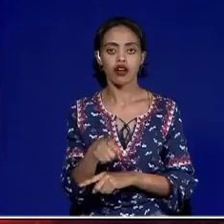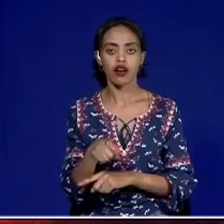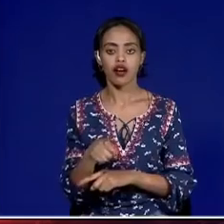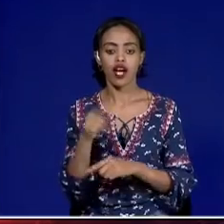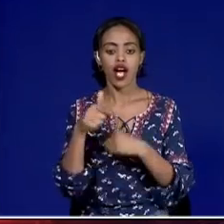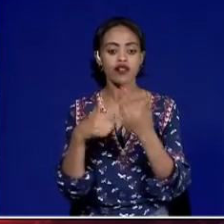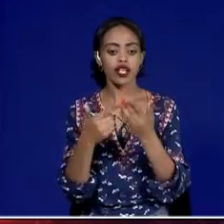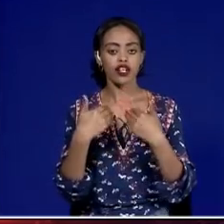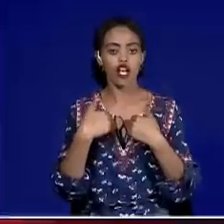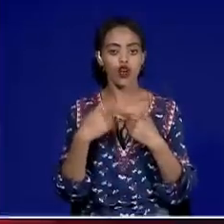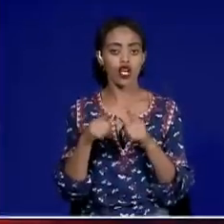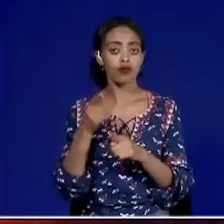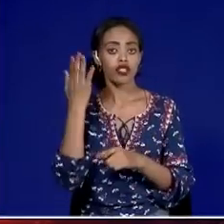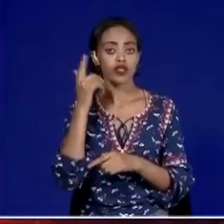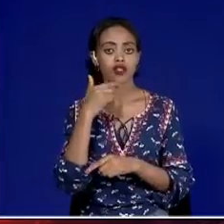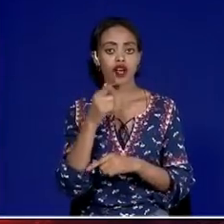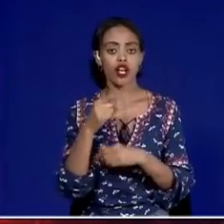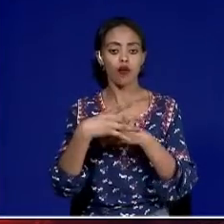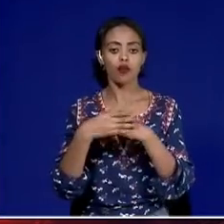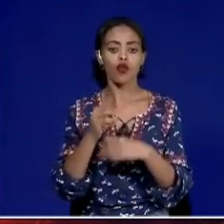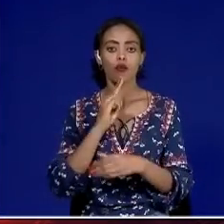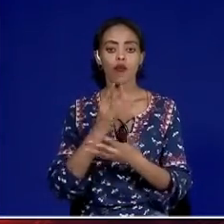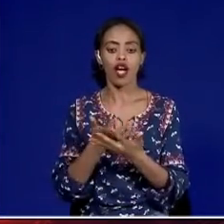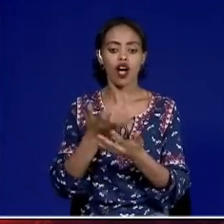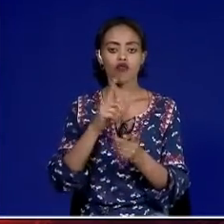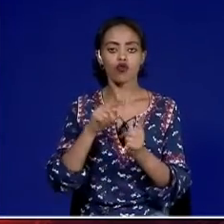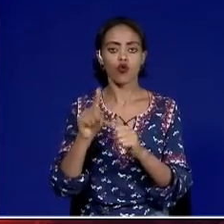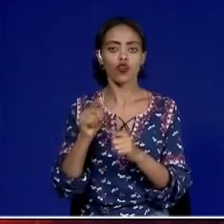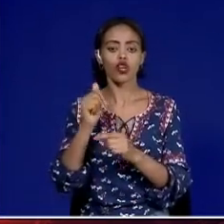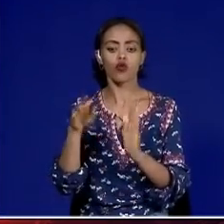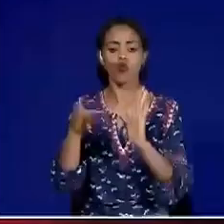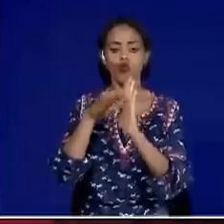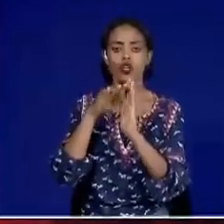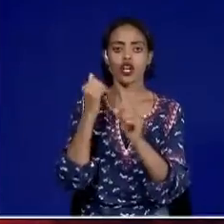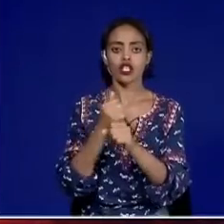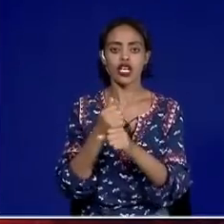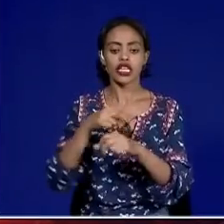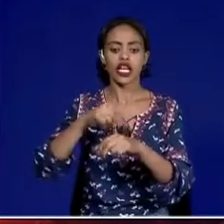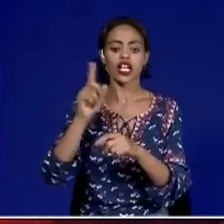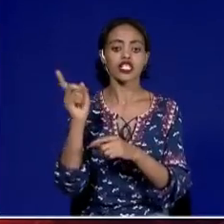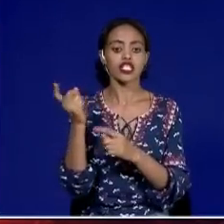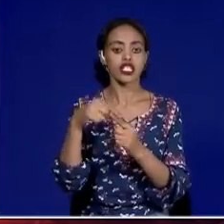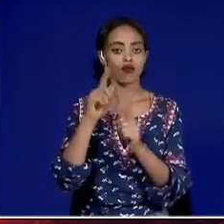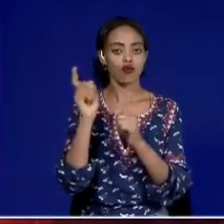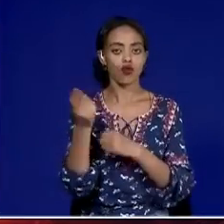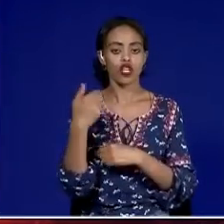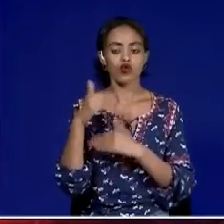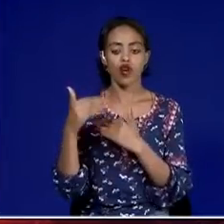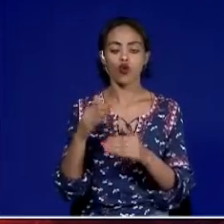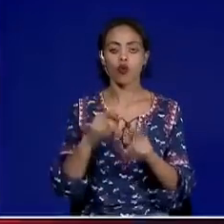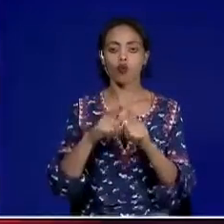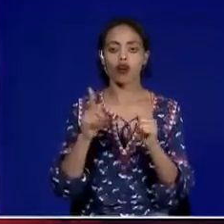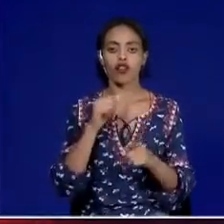قید زین دهلو کم تقدم استهله بیرو می هفتون. ناتاتكم وكلنا حيز سرحت كالك ساعز هنا حزون كابقون هم يجي في